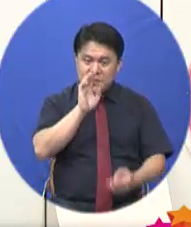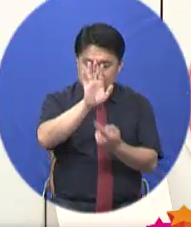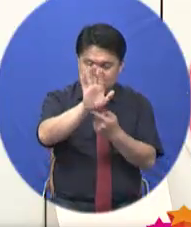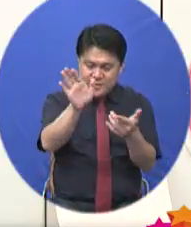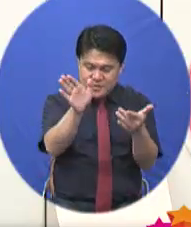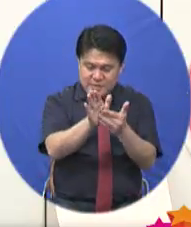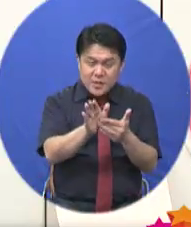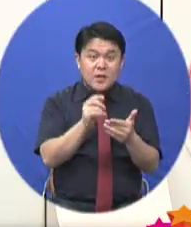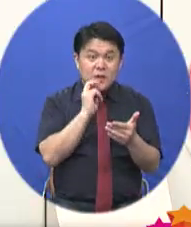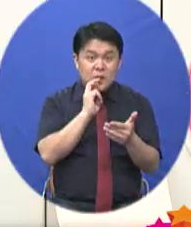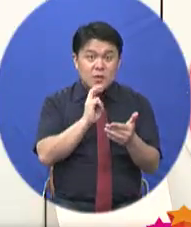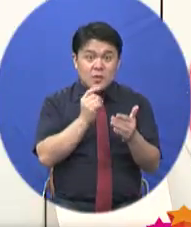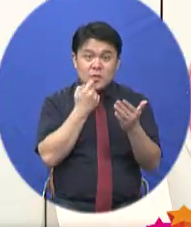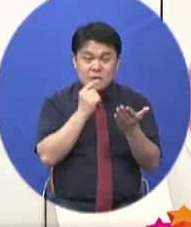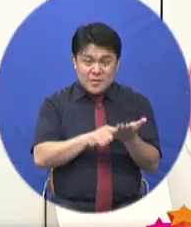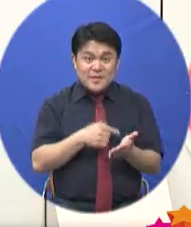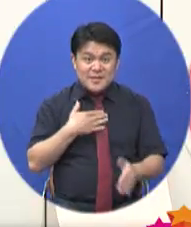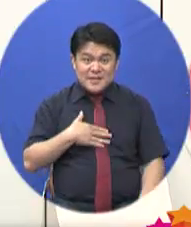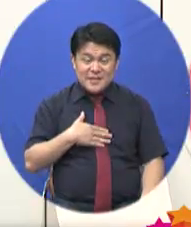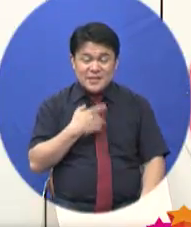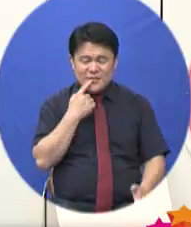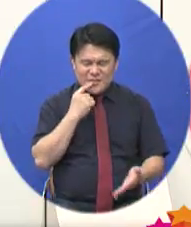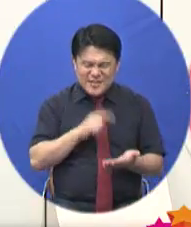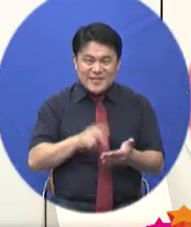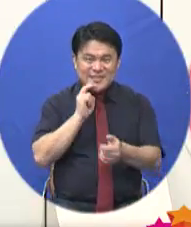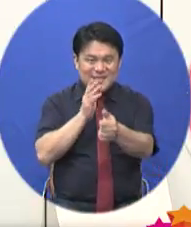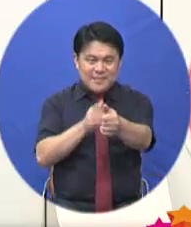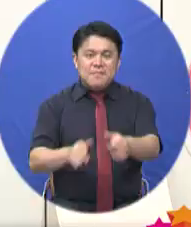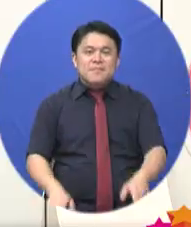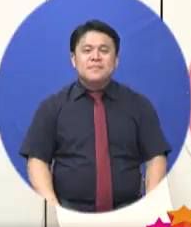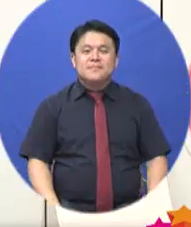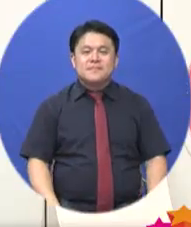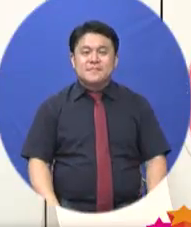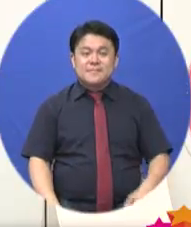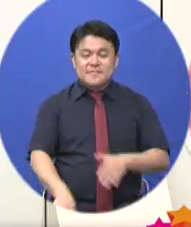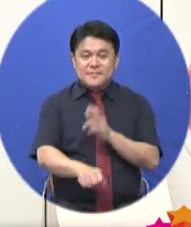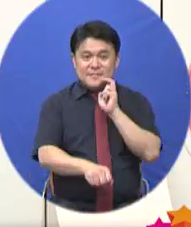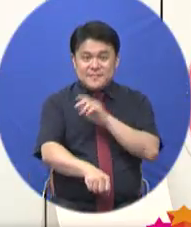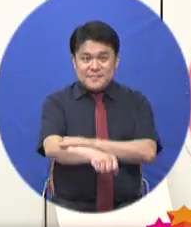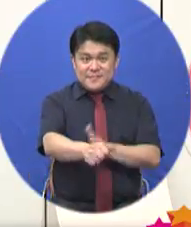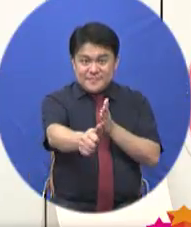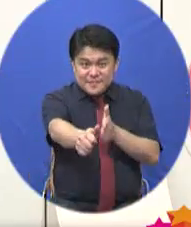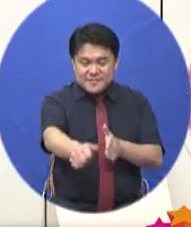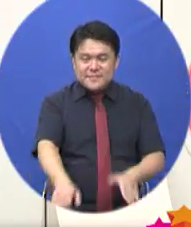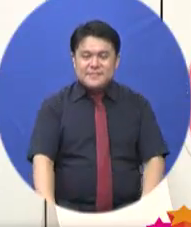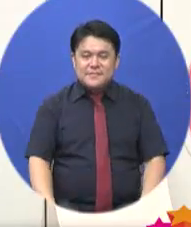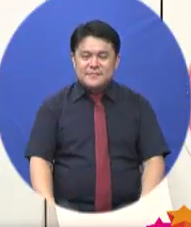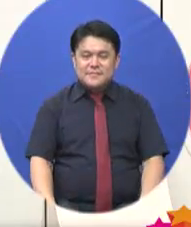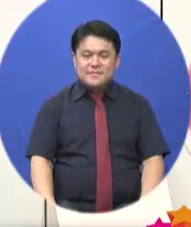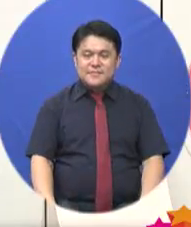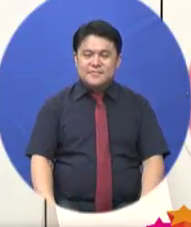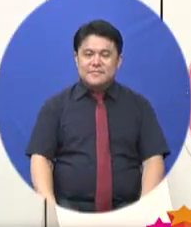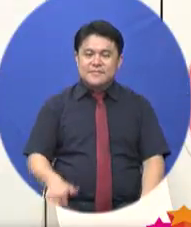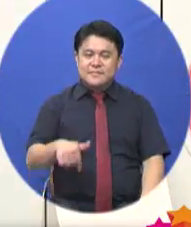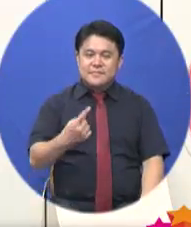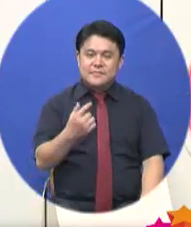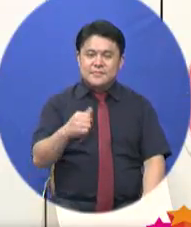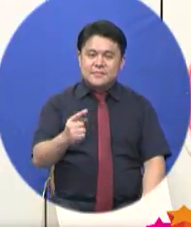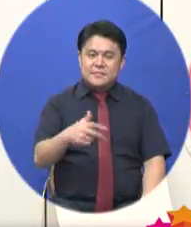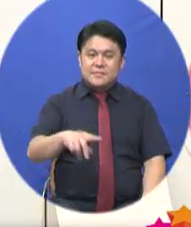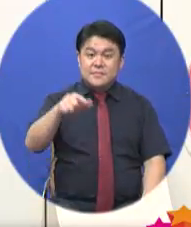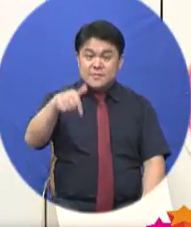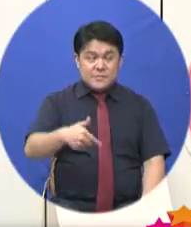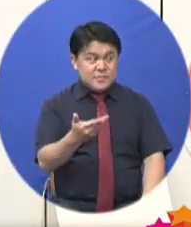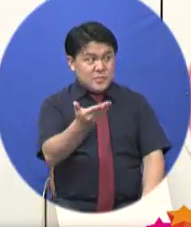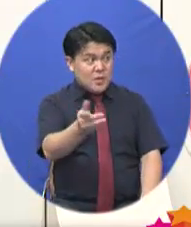아주 쉬운 노래입니다. 그러니까 쉽게 부르세요. 네. 잘 부르시길 바랍니다. 네, 우리 고원성님은